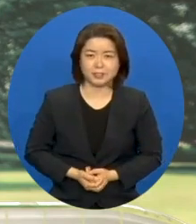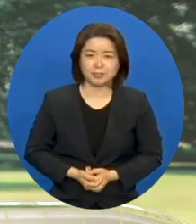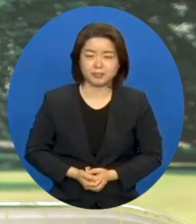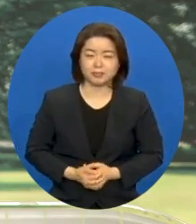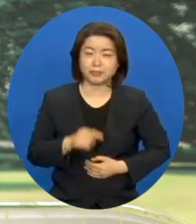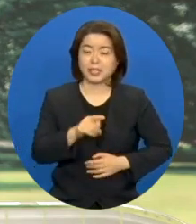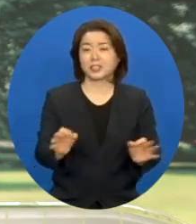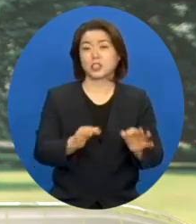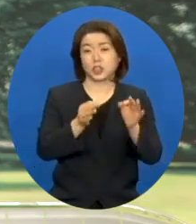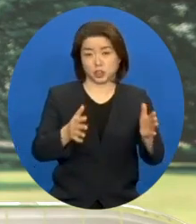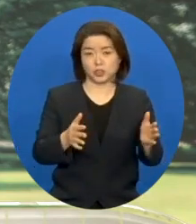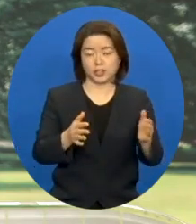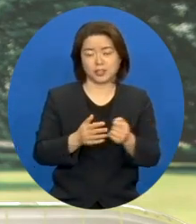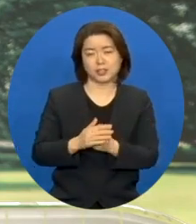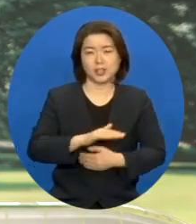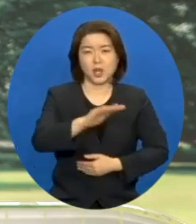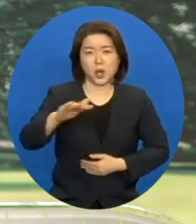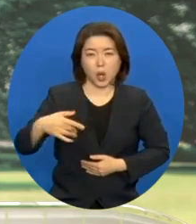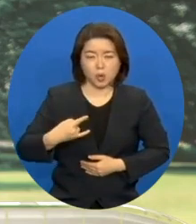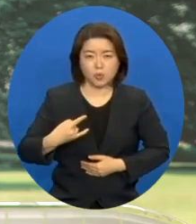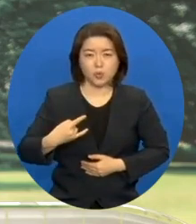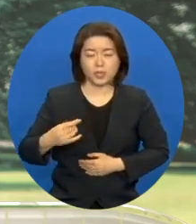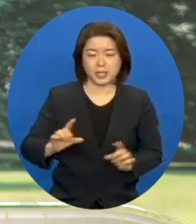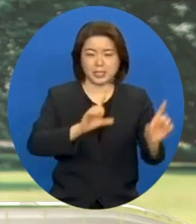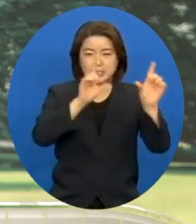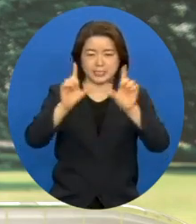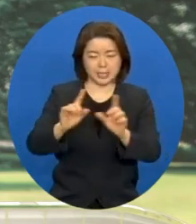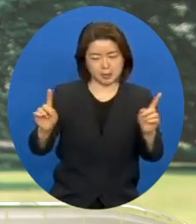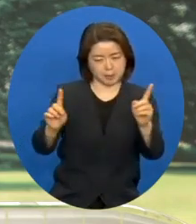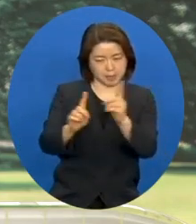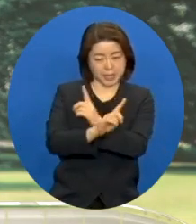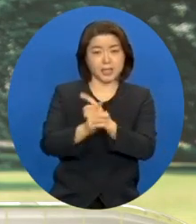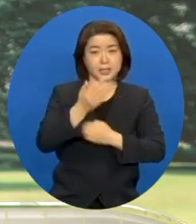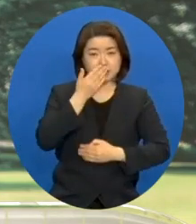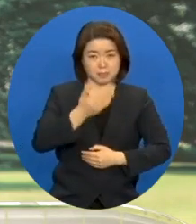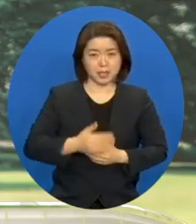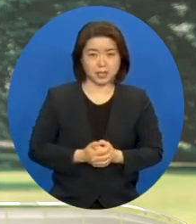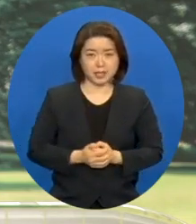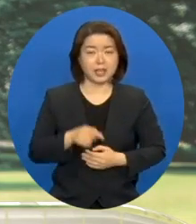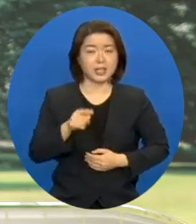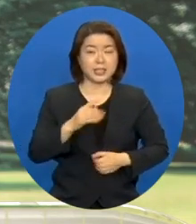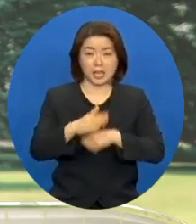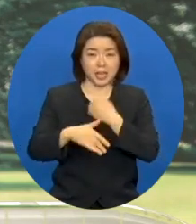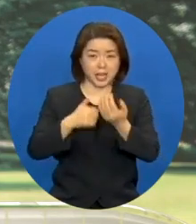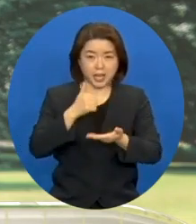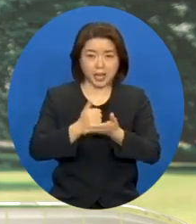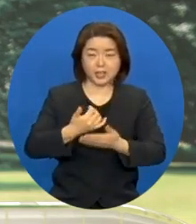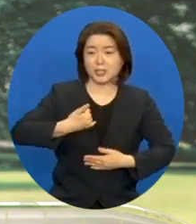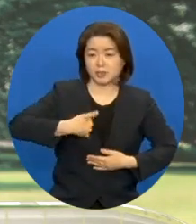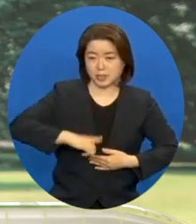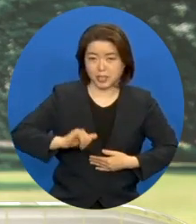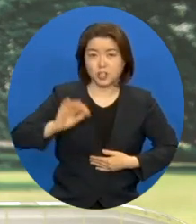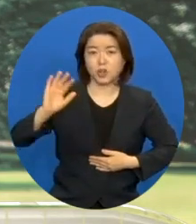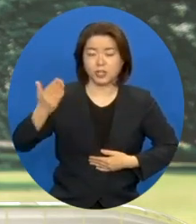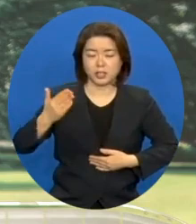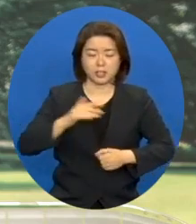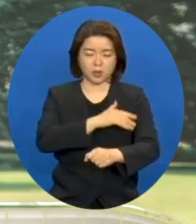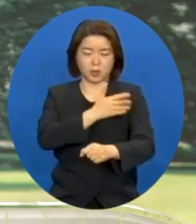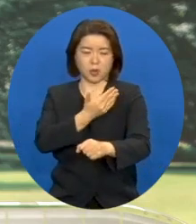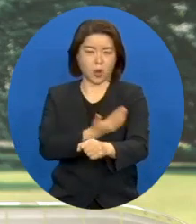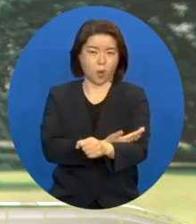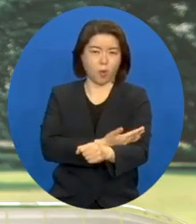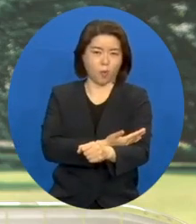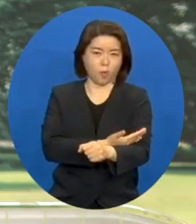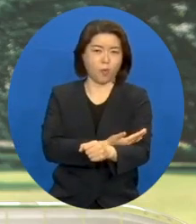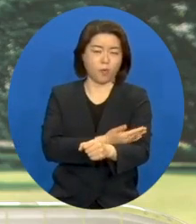그 순간에 우리의 삶의 전환점이 와요. 이게 바로 하나님의 자녀가 되는 권세를